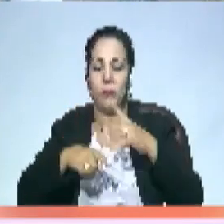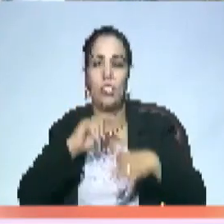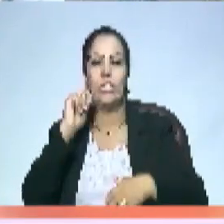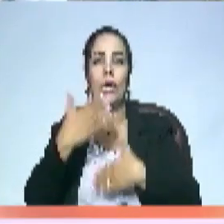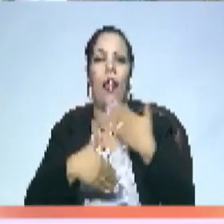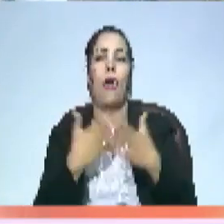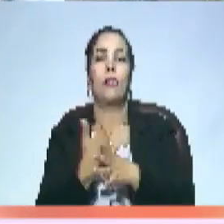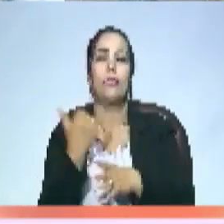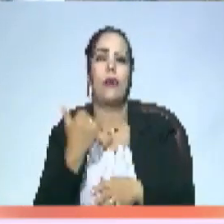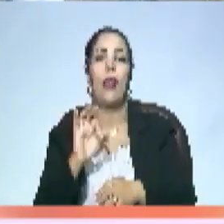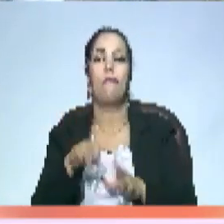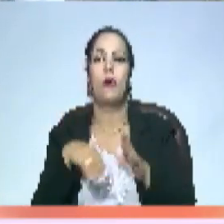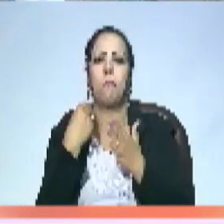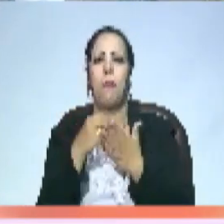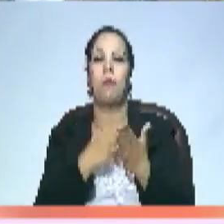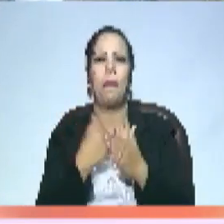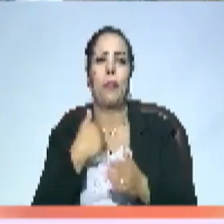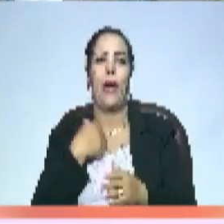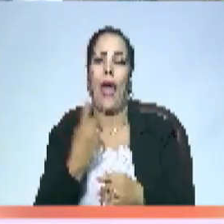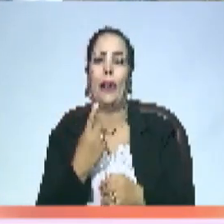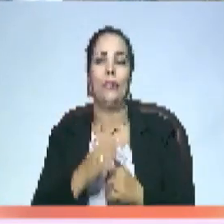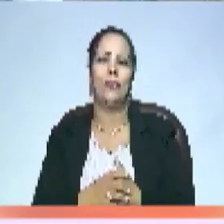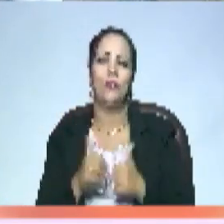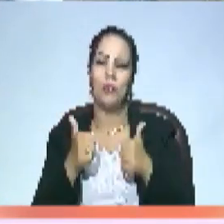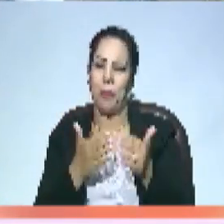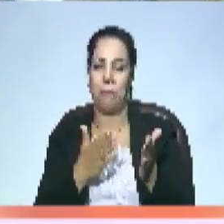يصرف نفسه يعني في المطبخ. بالظبط كده.